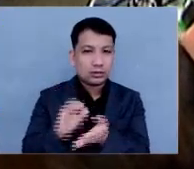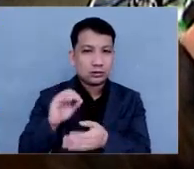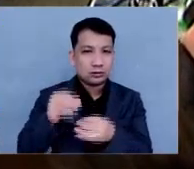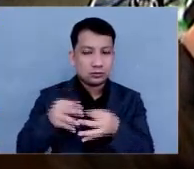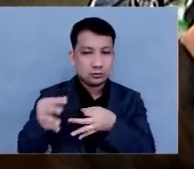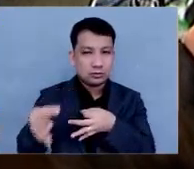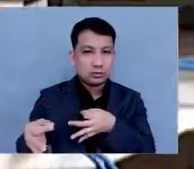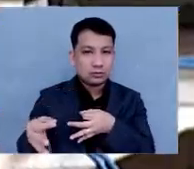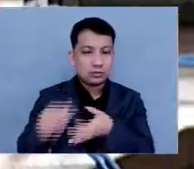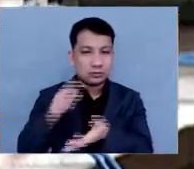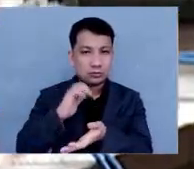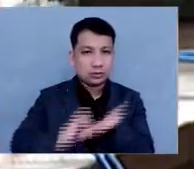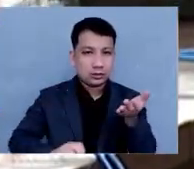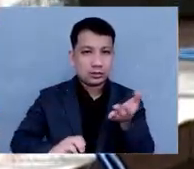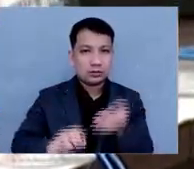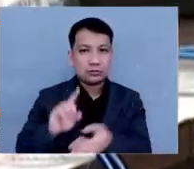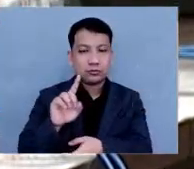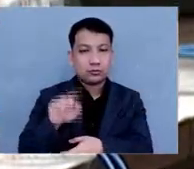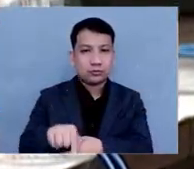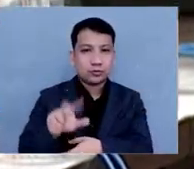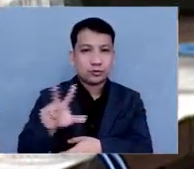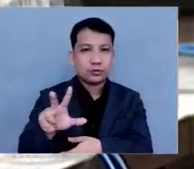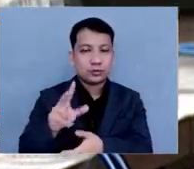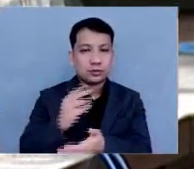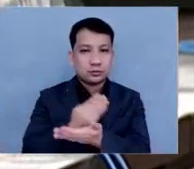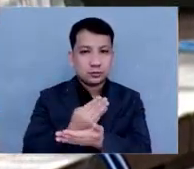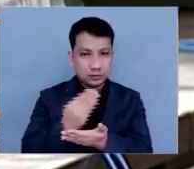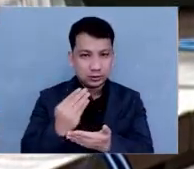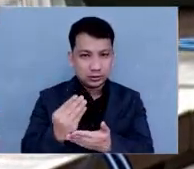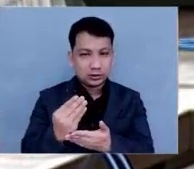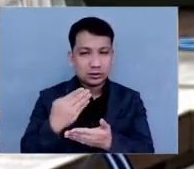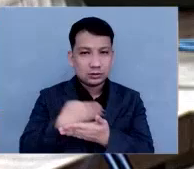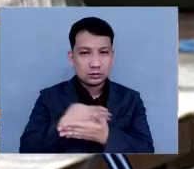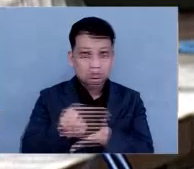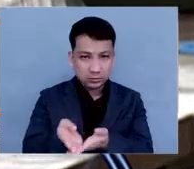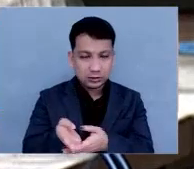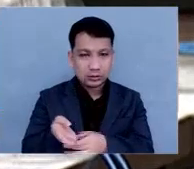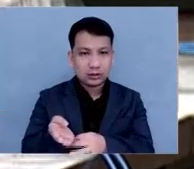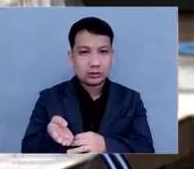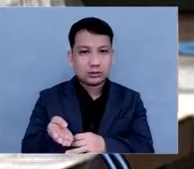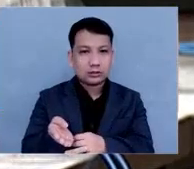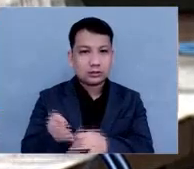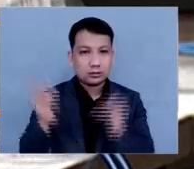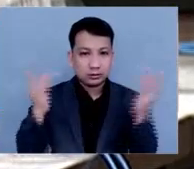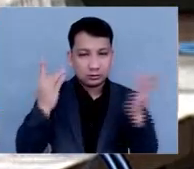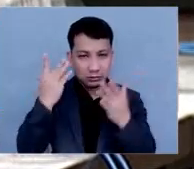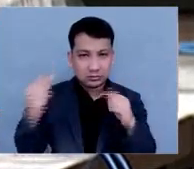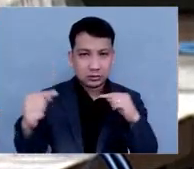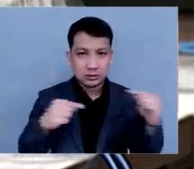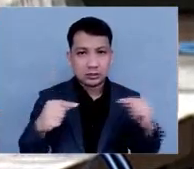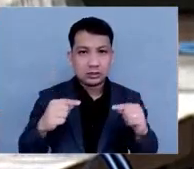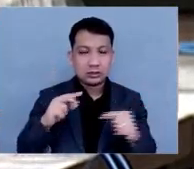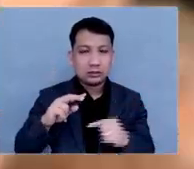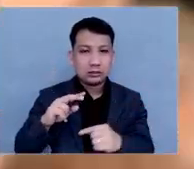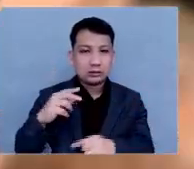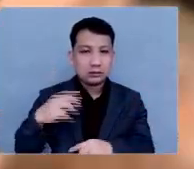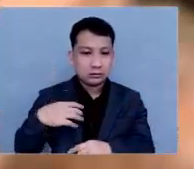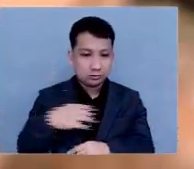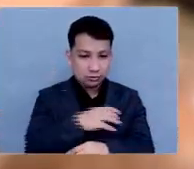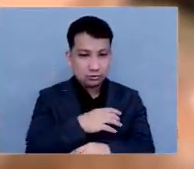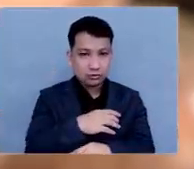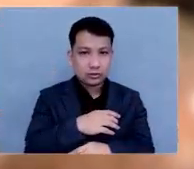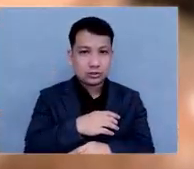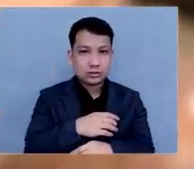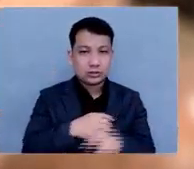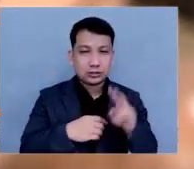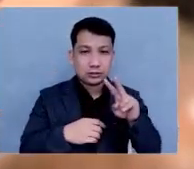pagtapyas ng halos 1.3 bilon sa pondo nito mas umingay ang bangayan ng bc at camara ng kwestyonin ng mga